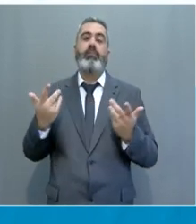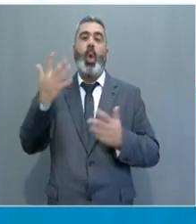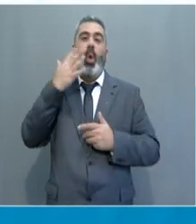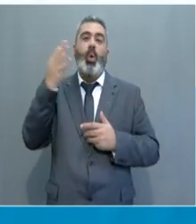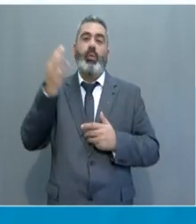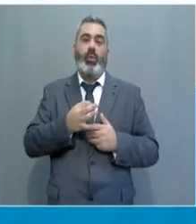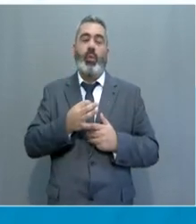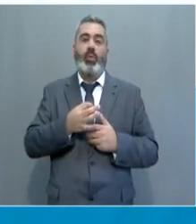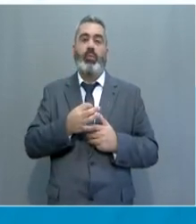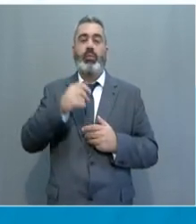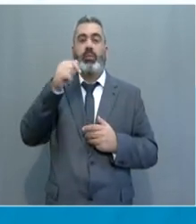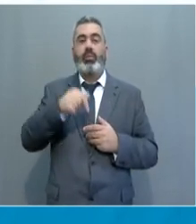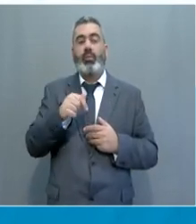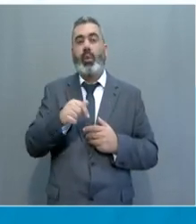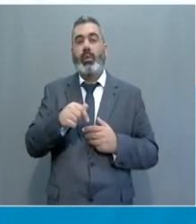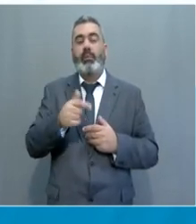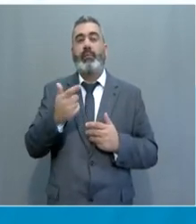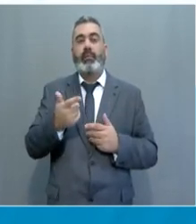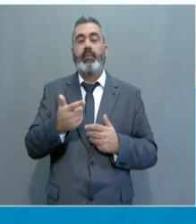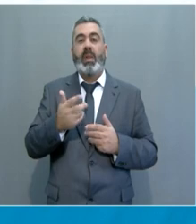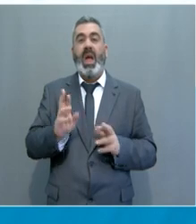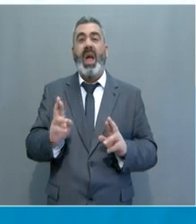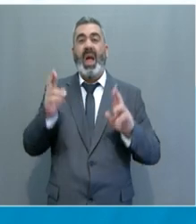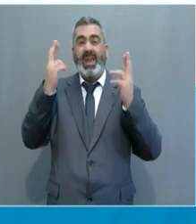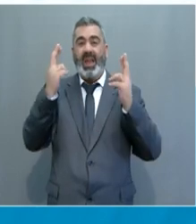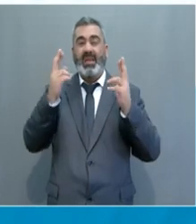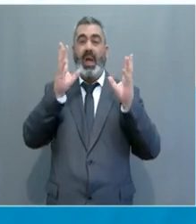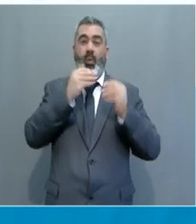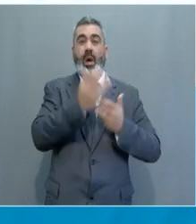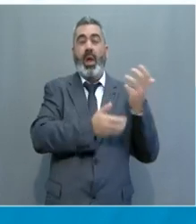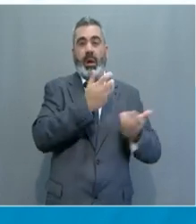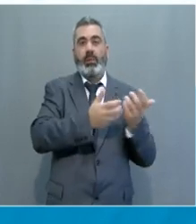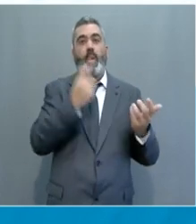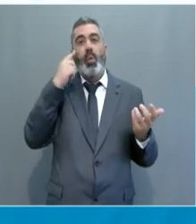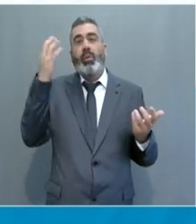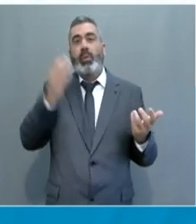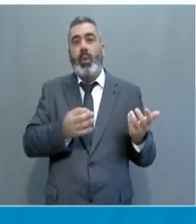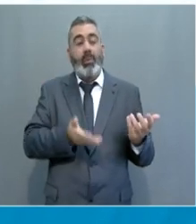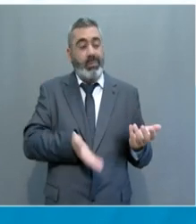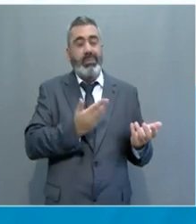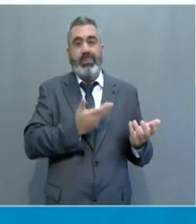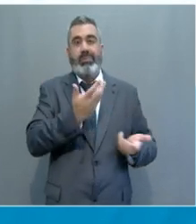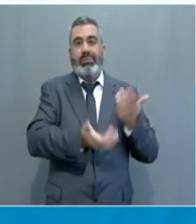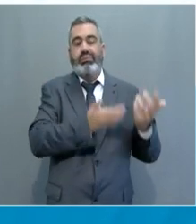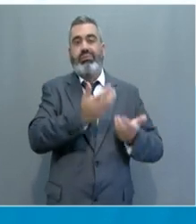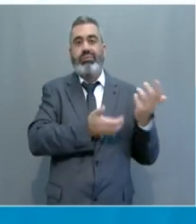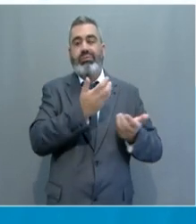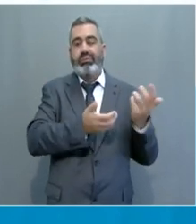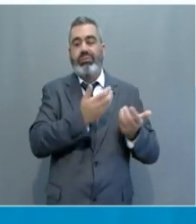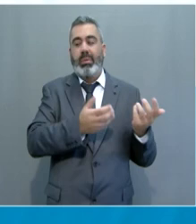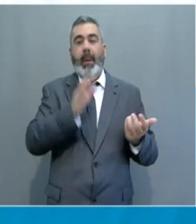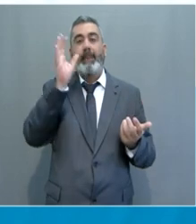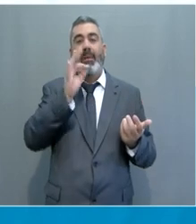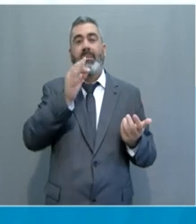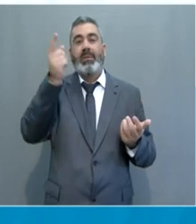να αυξήσουμε την παραγωγή ενέργειας από λιγνίτη, μεγιστοποιώντας, αυξάνοντας κατά 50%